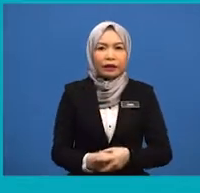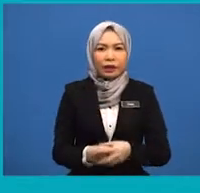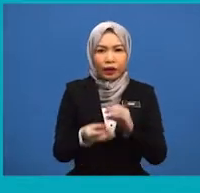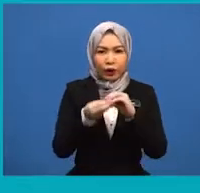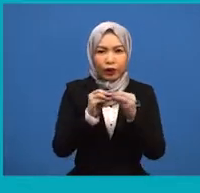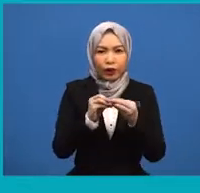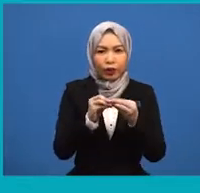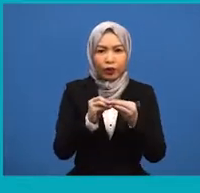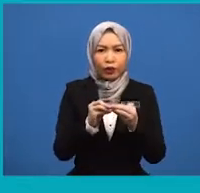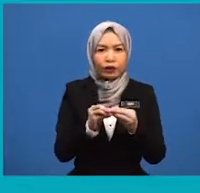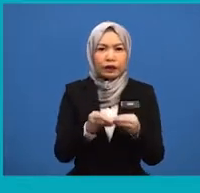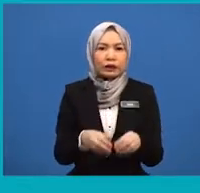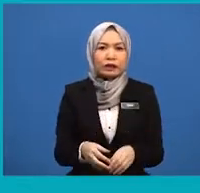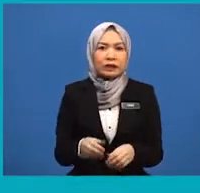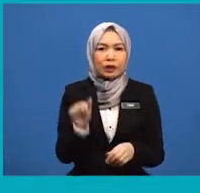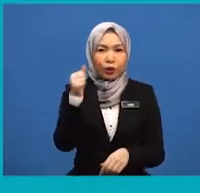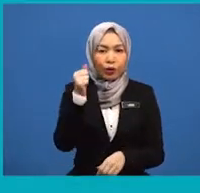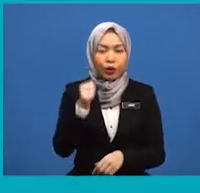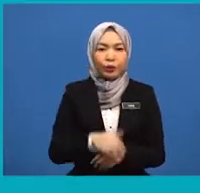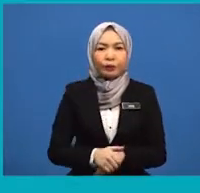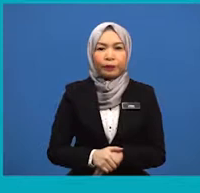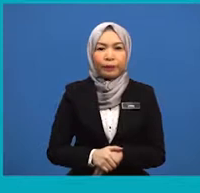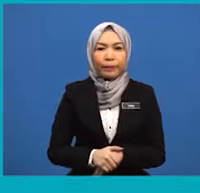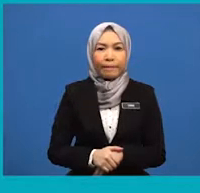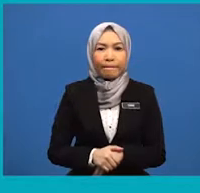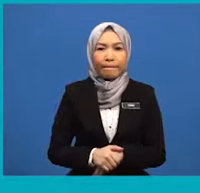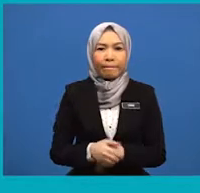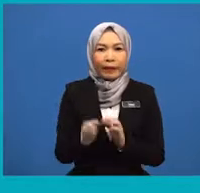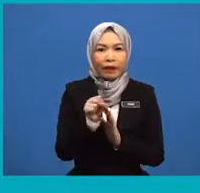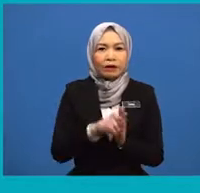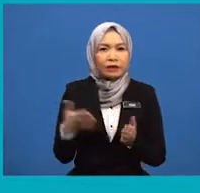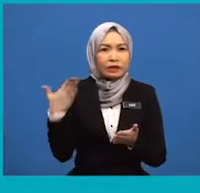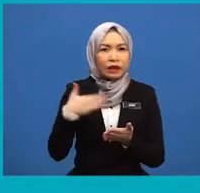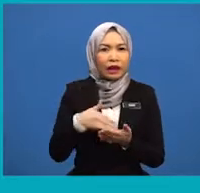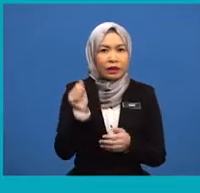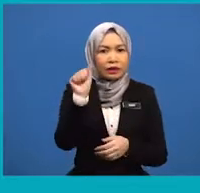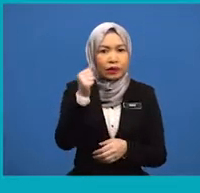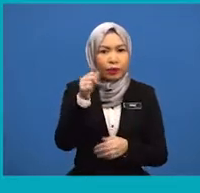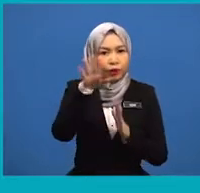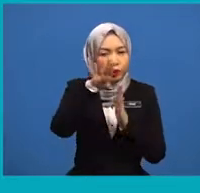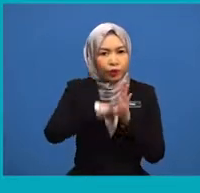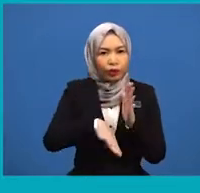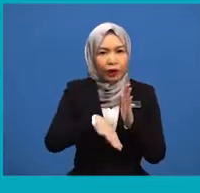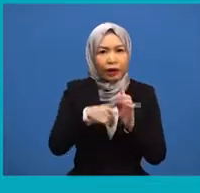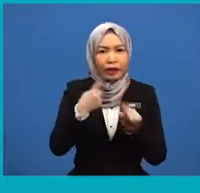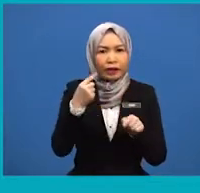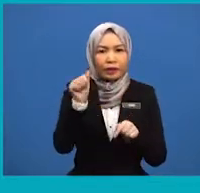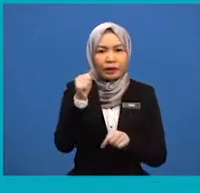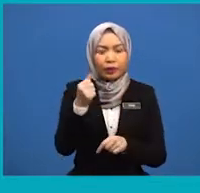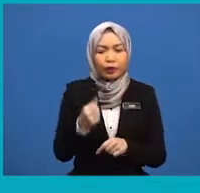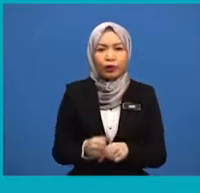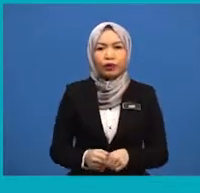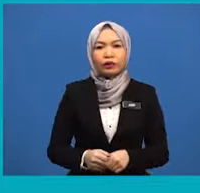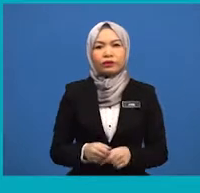nombor adalah 10. Selagi 10 kurang daripada 10, syarat ini tidak